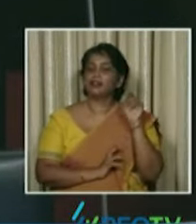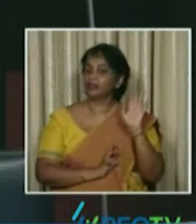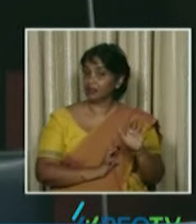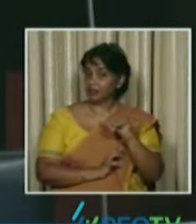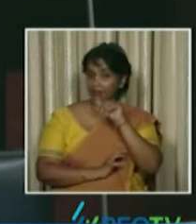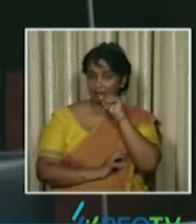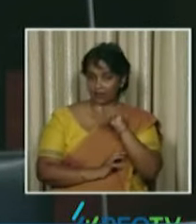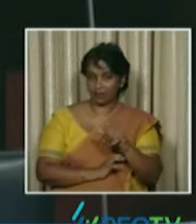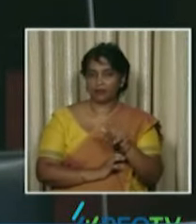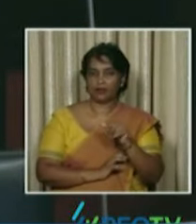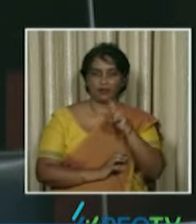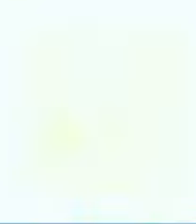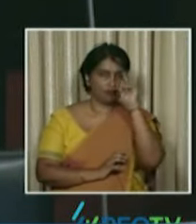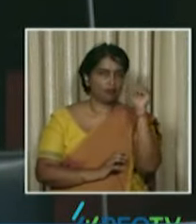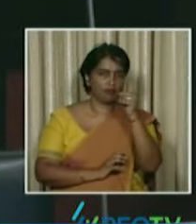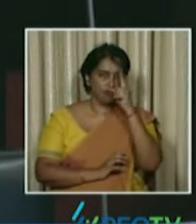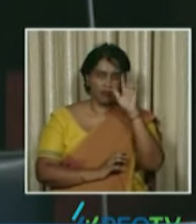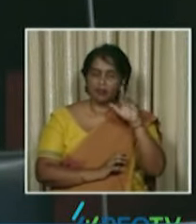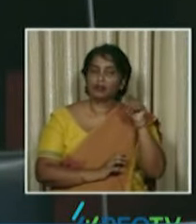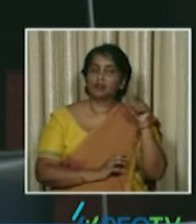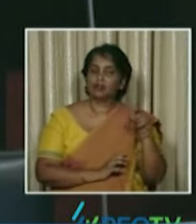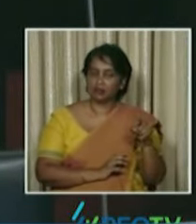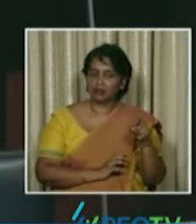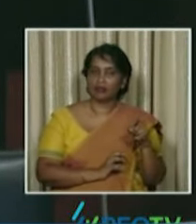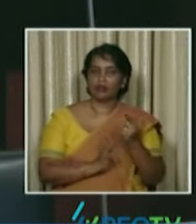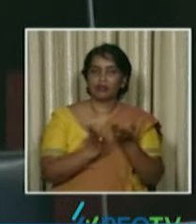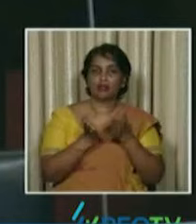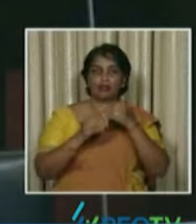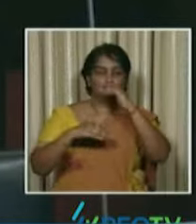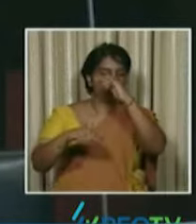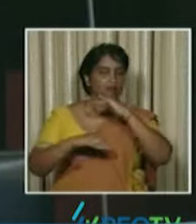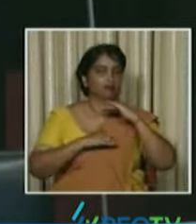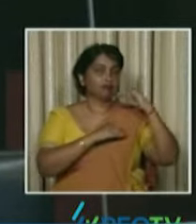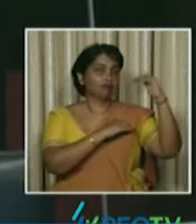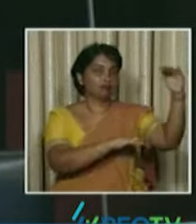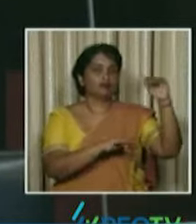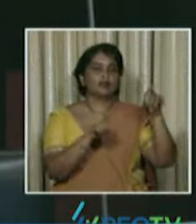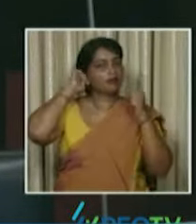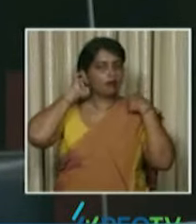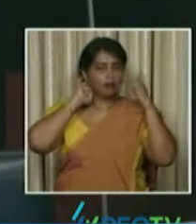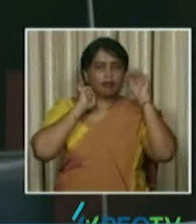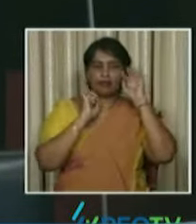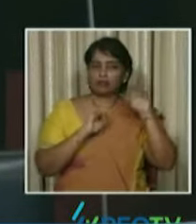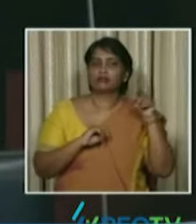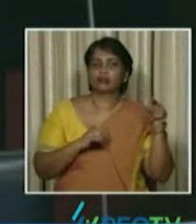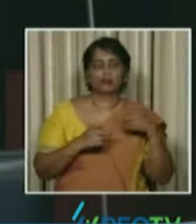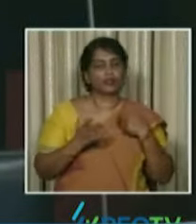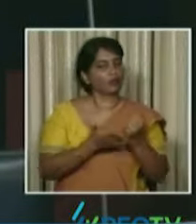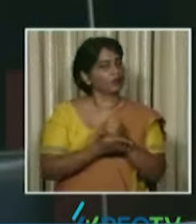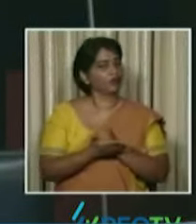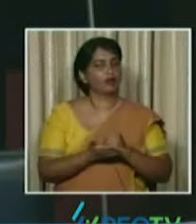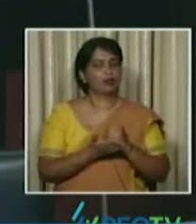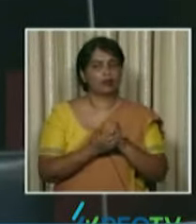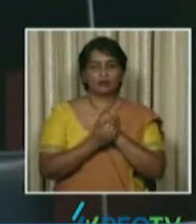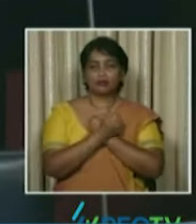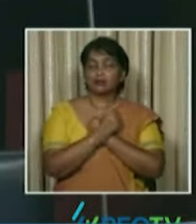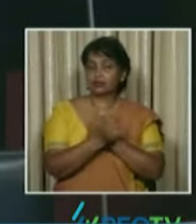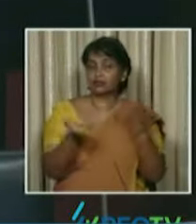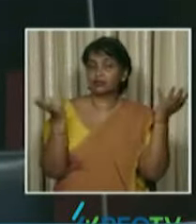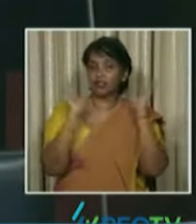ඇත්තටම මත්ද්‍රව්‍ය සඳහා පෘථි නැවුගත කිරීමේ මධ්‍යස්ථානයක් වෙලා තියෙනවා. අපි ඔක්කොම සිරගෙවල්